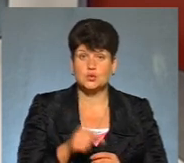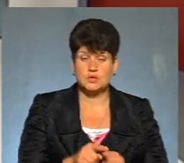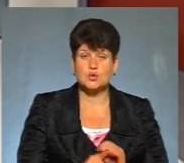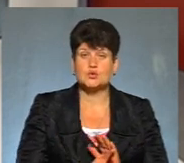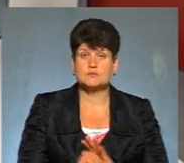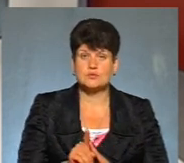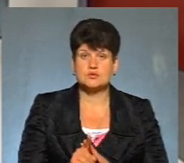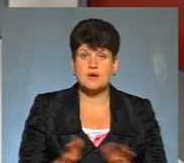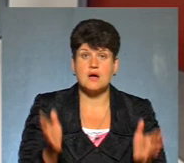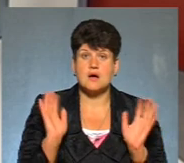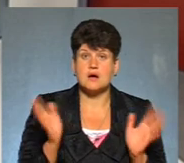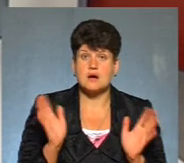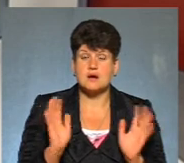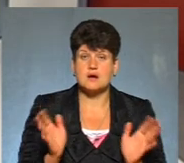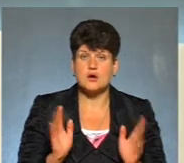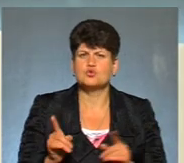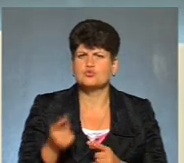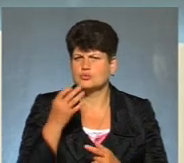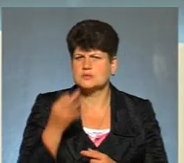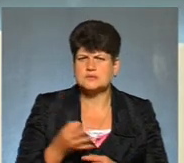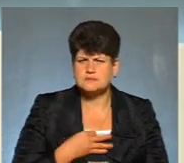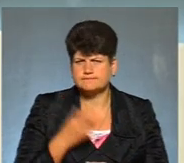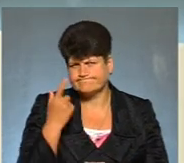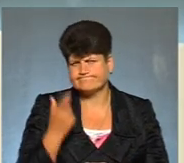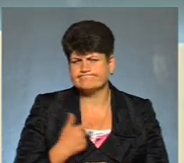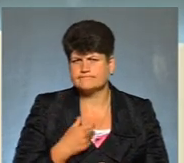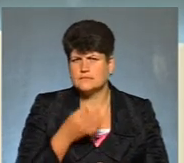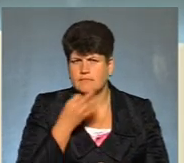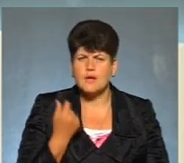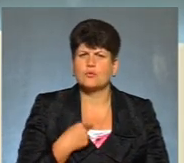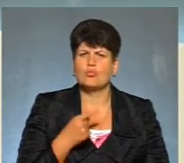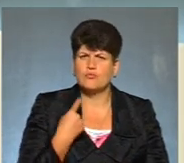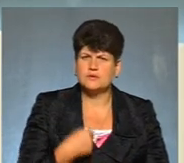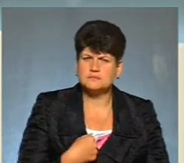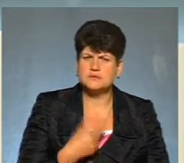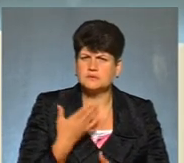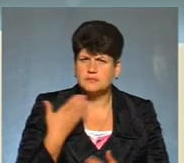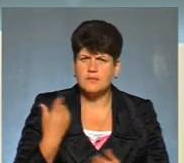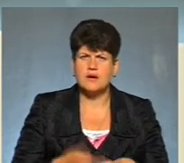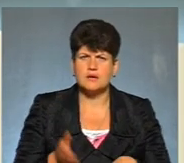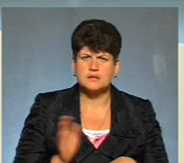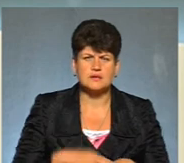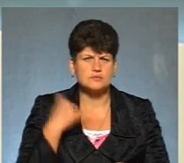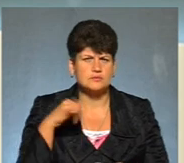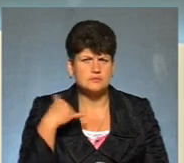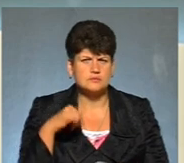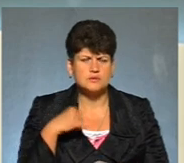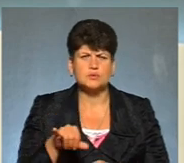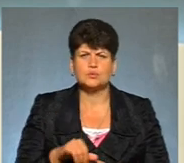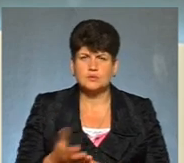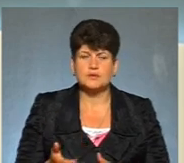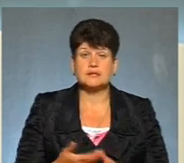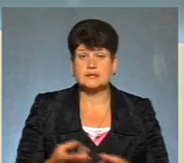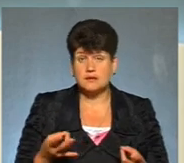розпочинається гвалт, чому не попереджали, чому не говорили, а чи як тяжко додзвонитися десь. Ну,